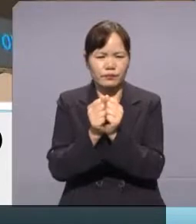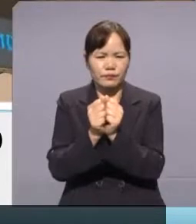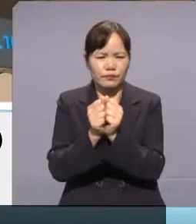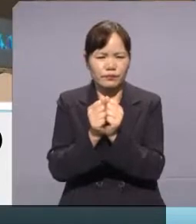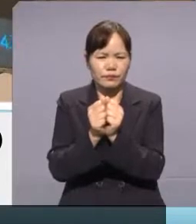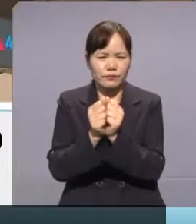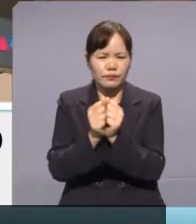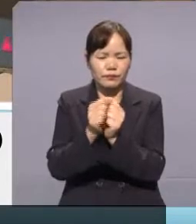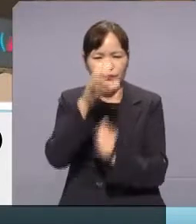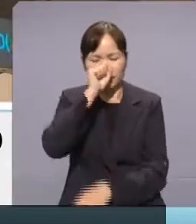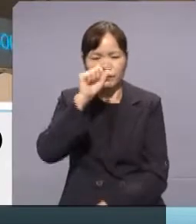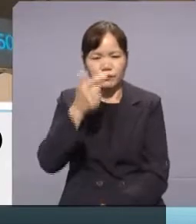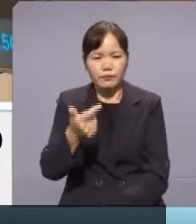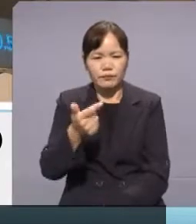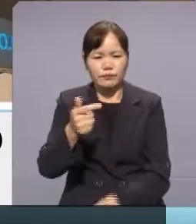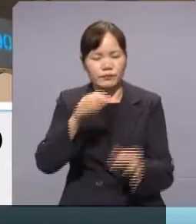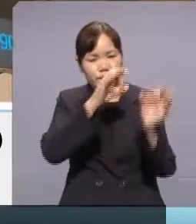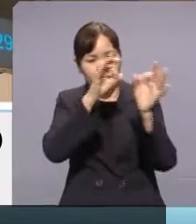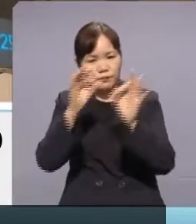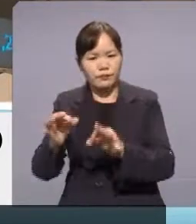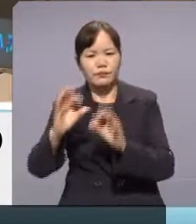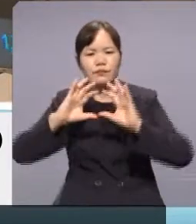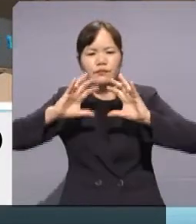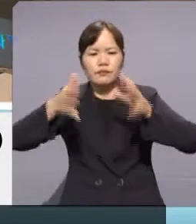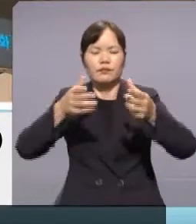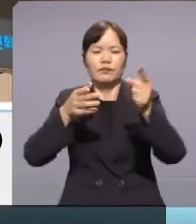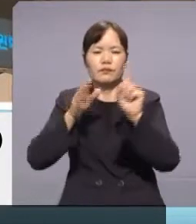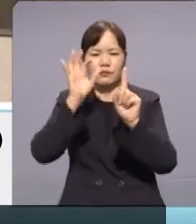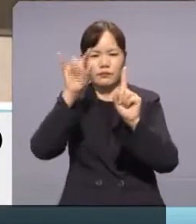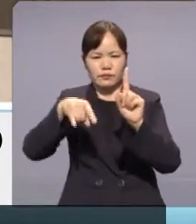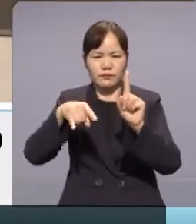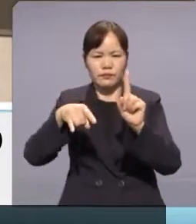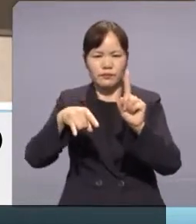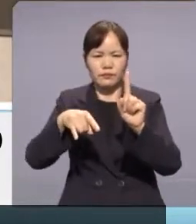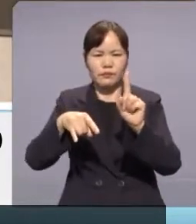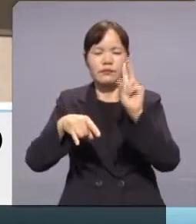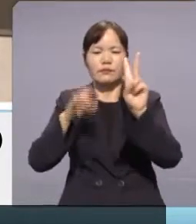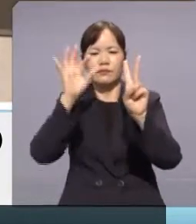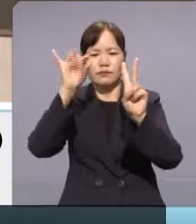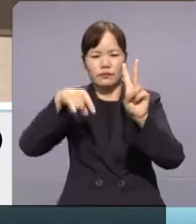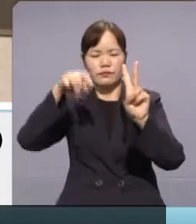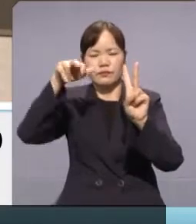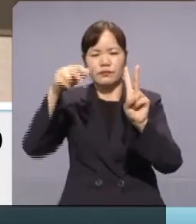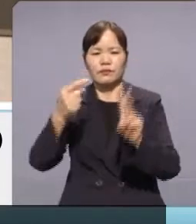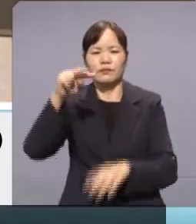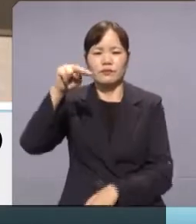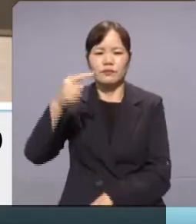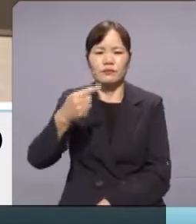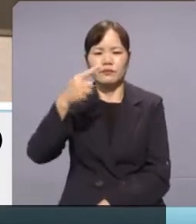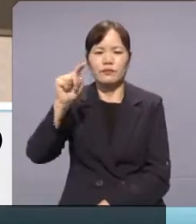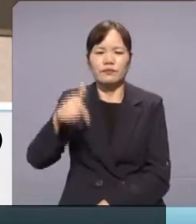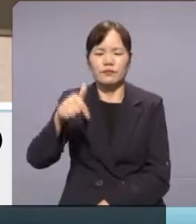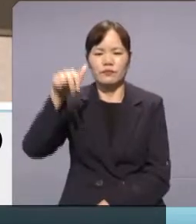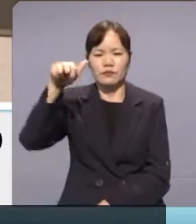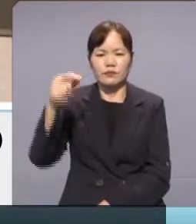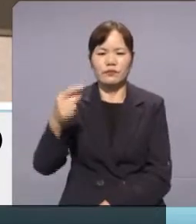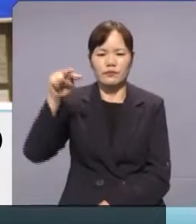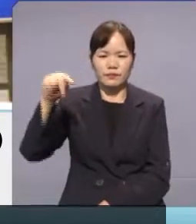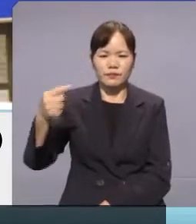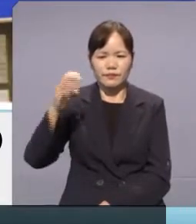네. 하락률 전 세계 1위 코스닥, 아. 2위 코스피였습니다. 그래서 지금은 굉장히 떨어져 있기